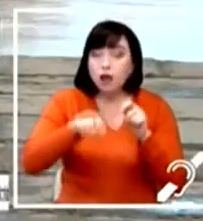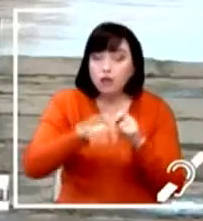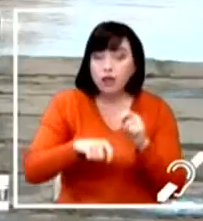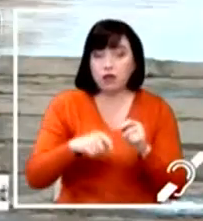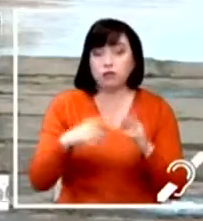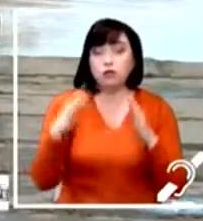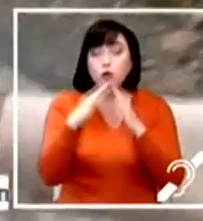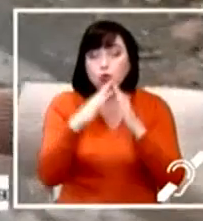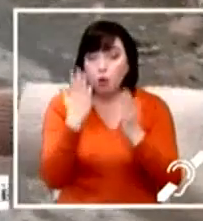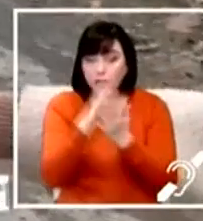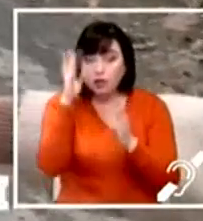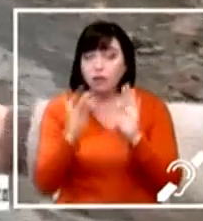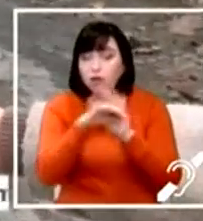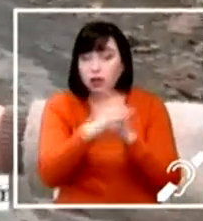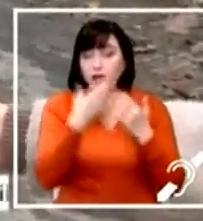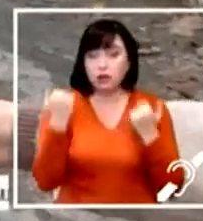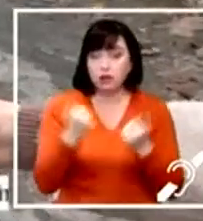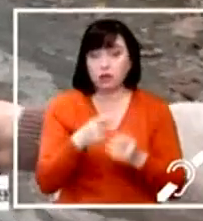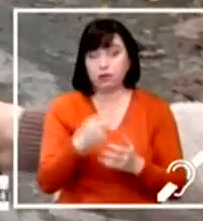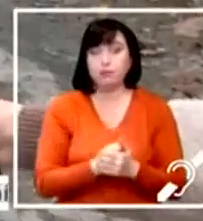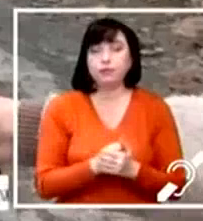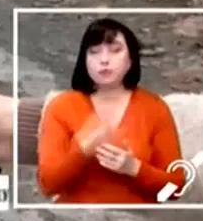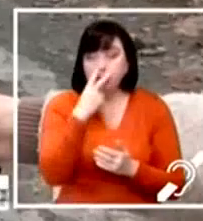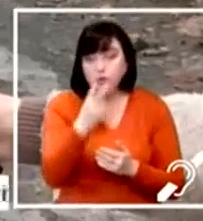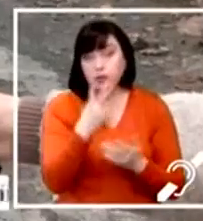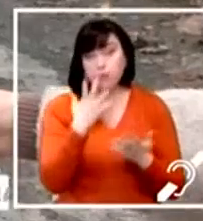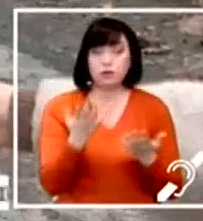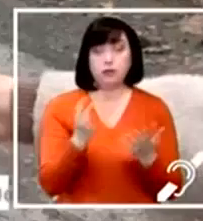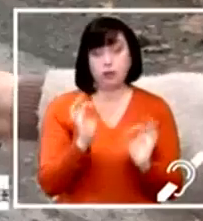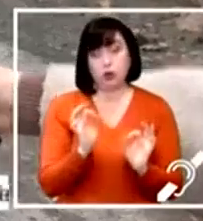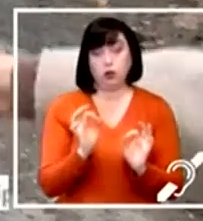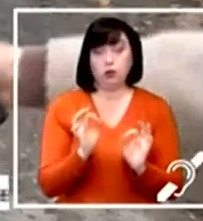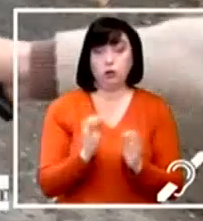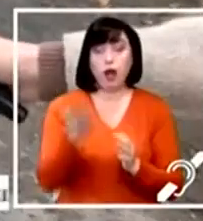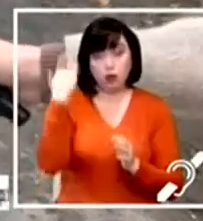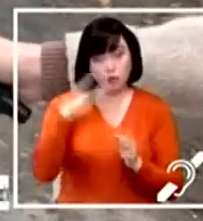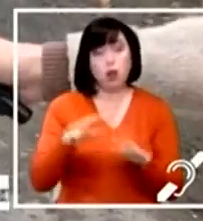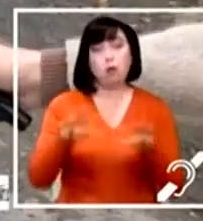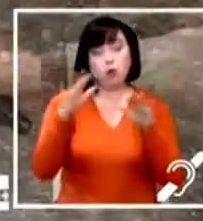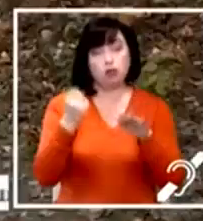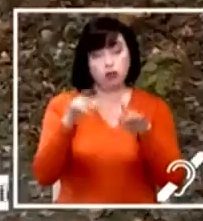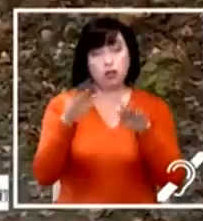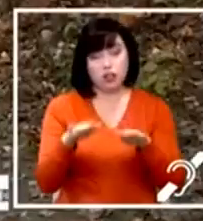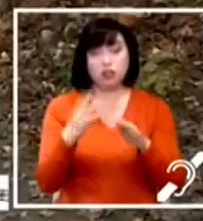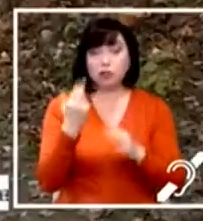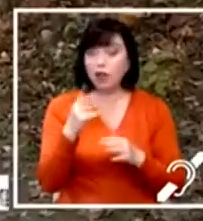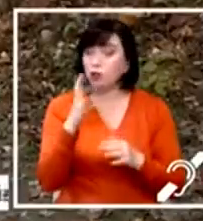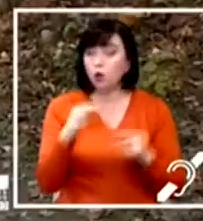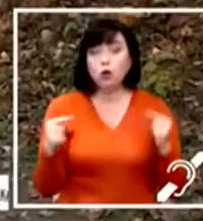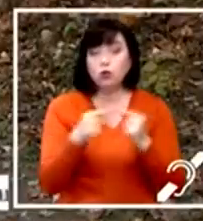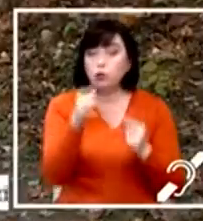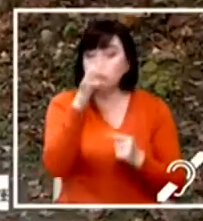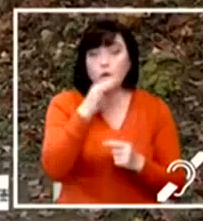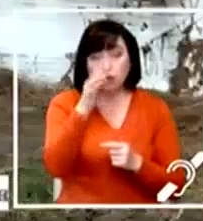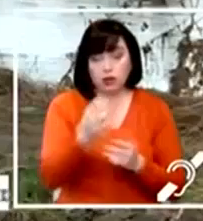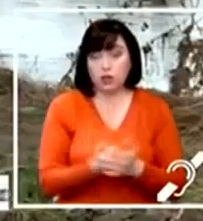intrat apa în casă. Noi prima dată vedem așa, de fapt aș mai fost, dar nu știu precis